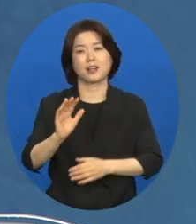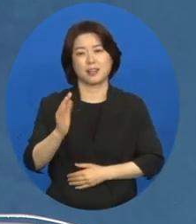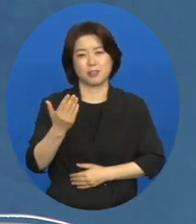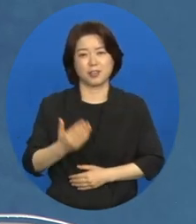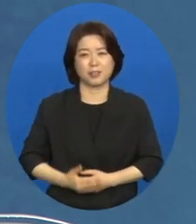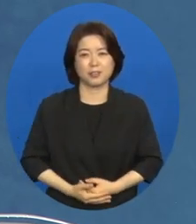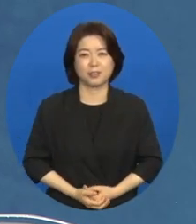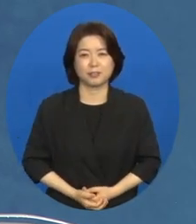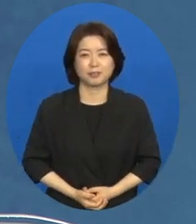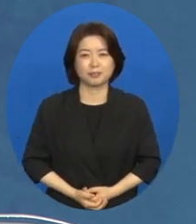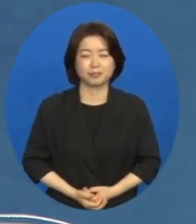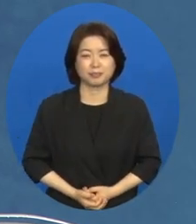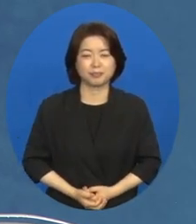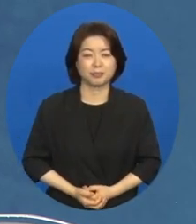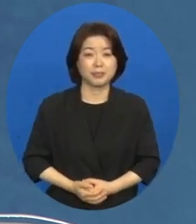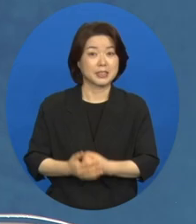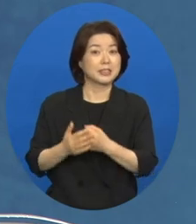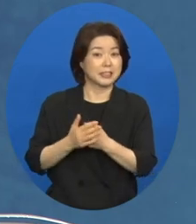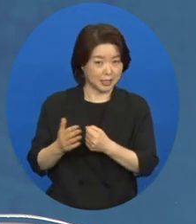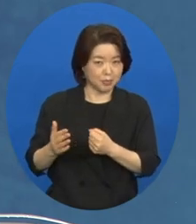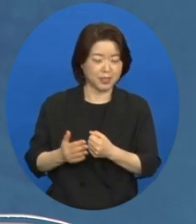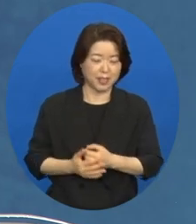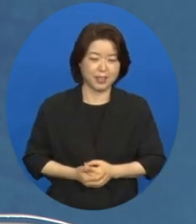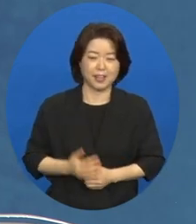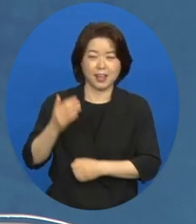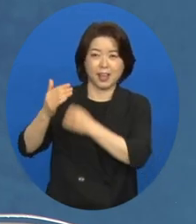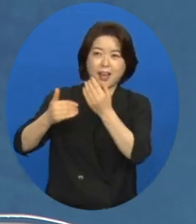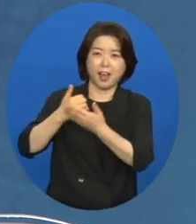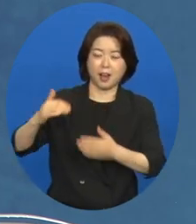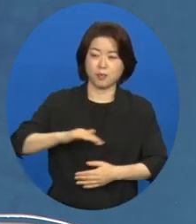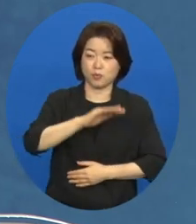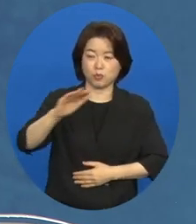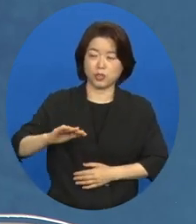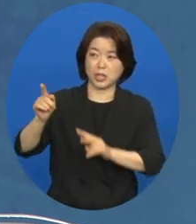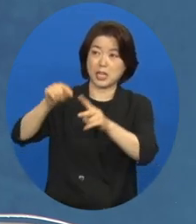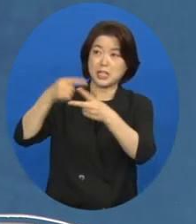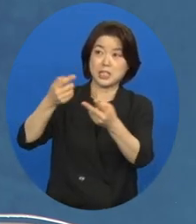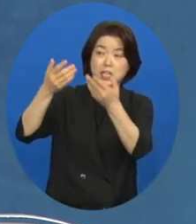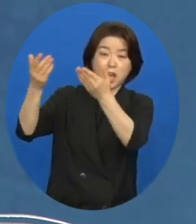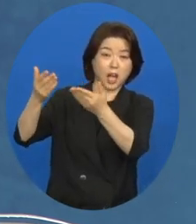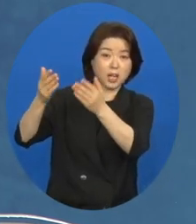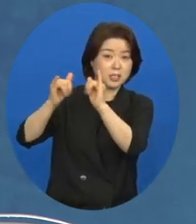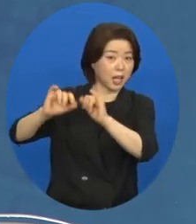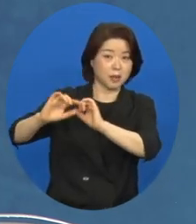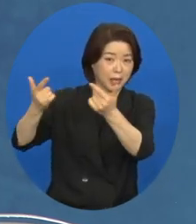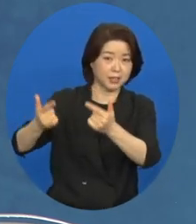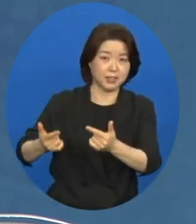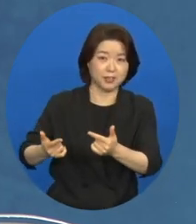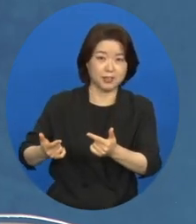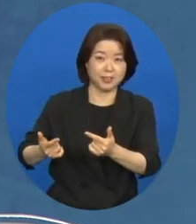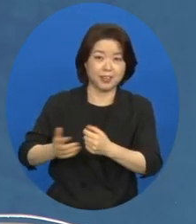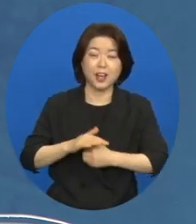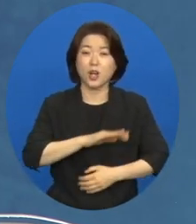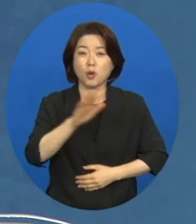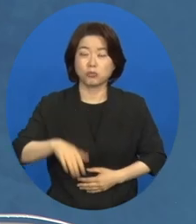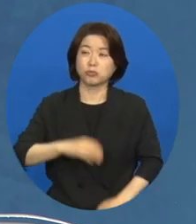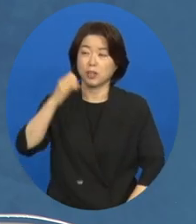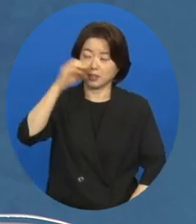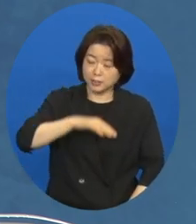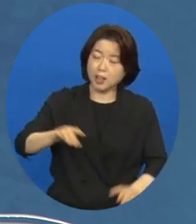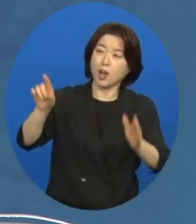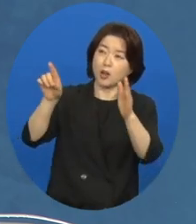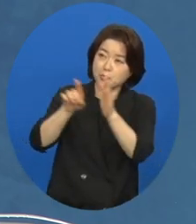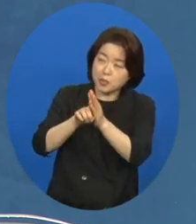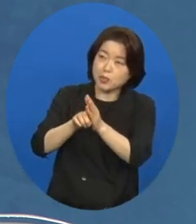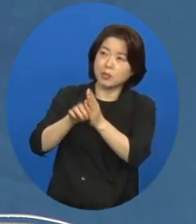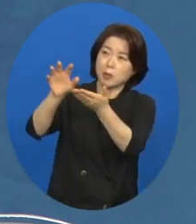것이죠. 그러니 하나님은 우리가 이해할 대상이 아닙니다. 우리가 그저 믿고